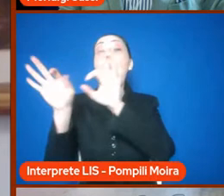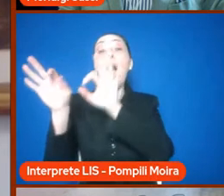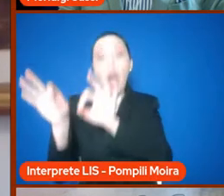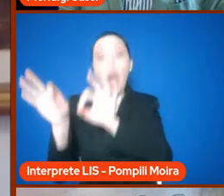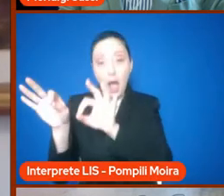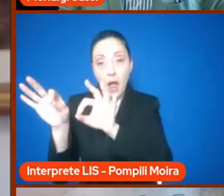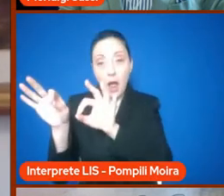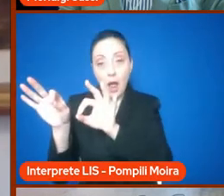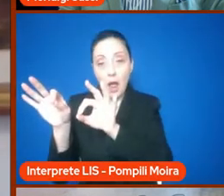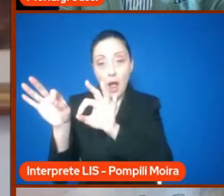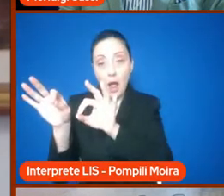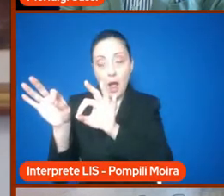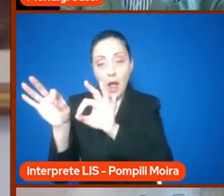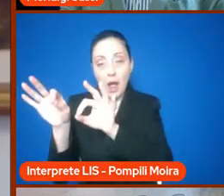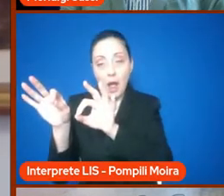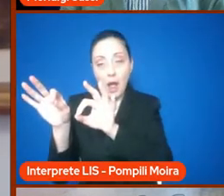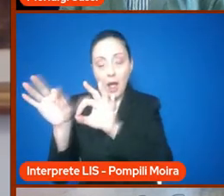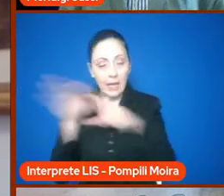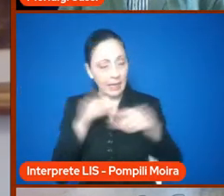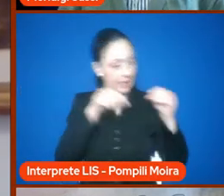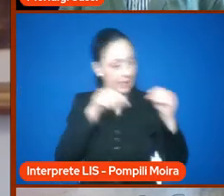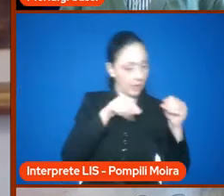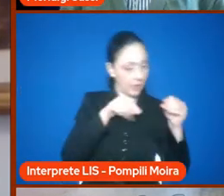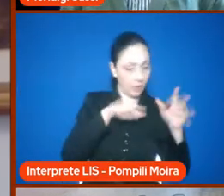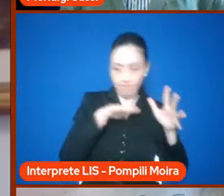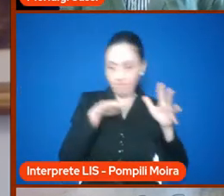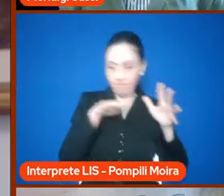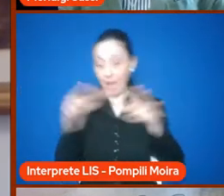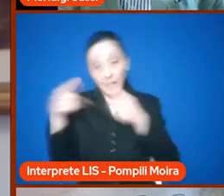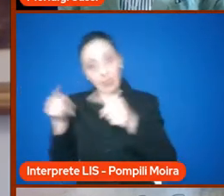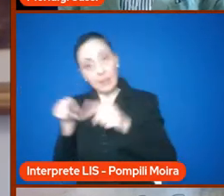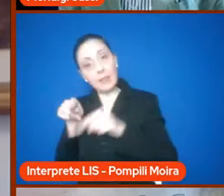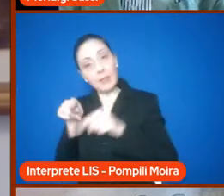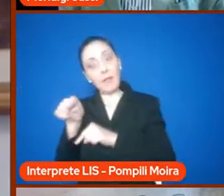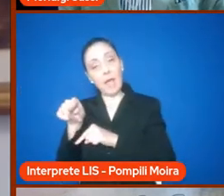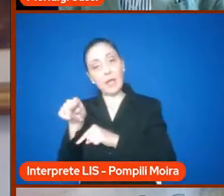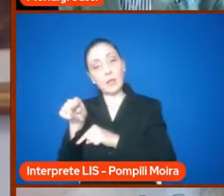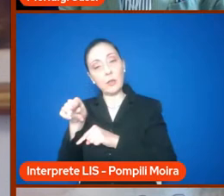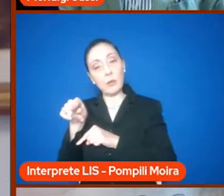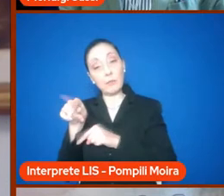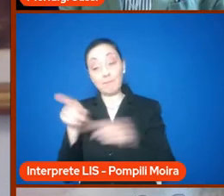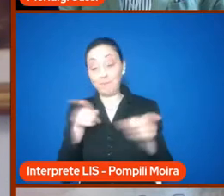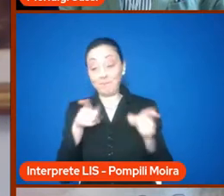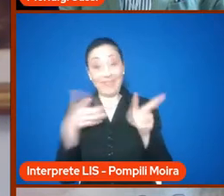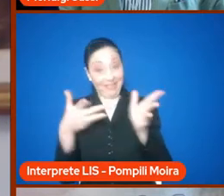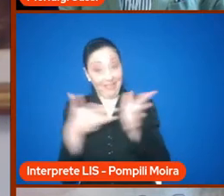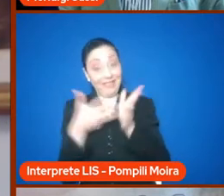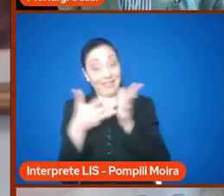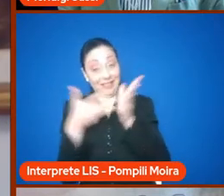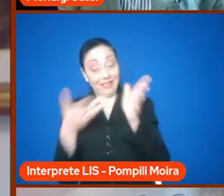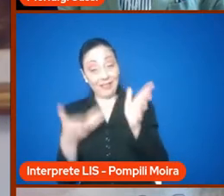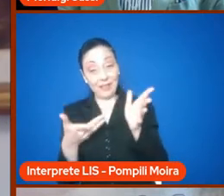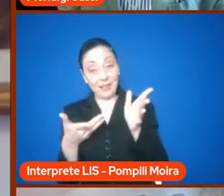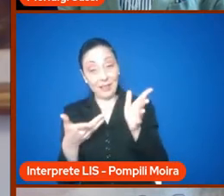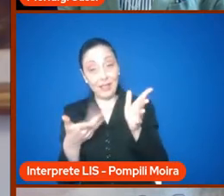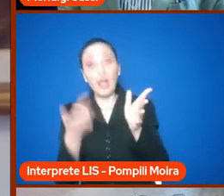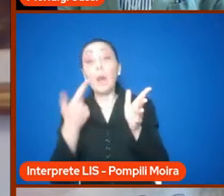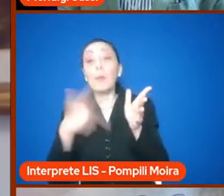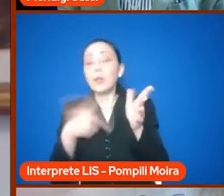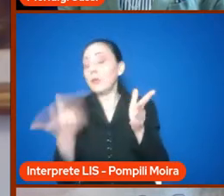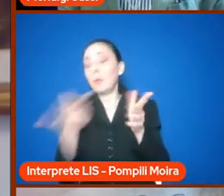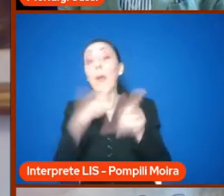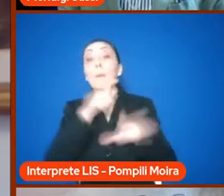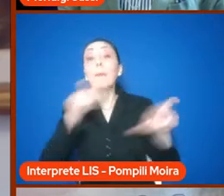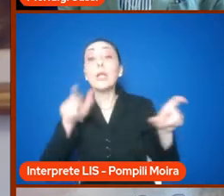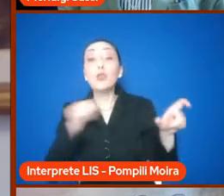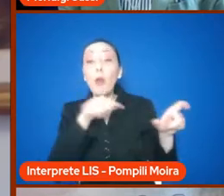eravamo. E questa è la difficoltà di questo momento, perché parlare di queste cose a persone che hanno perso il lavoro